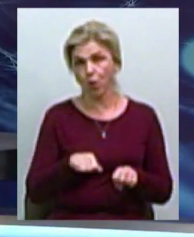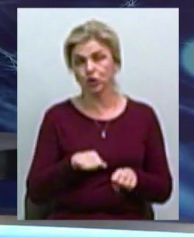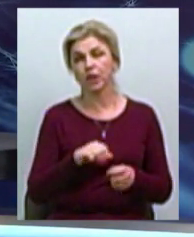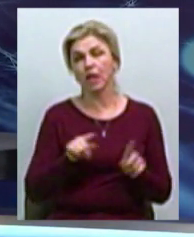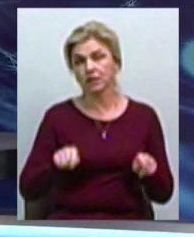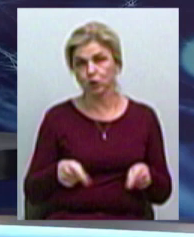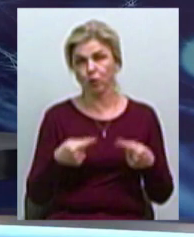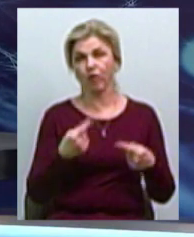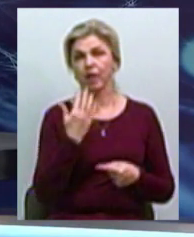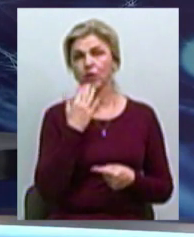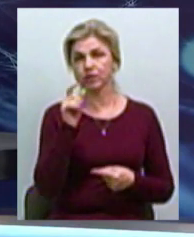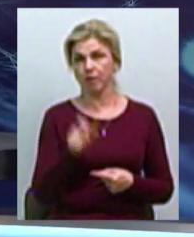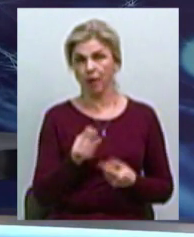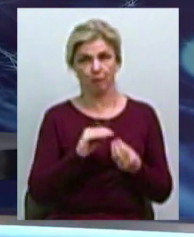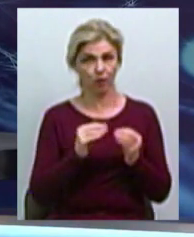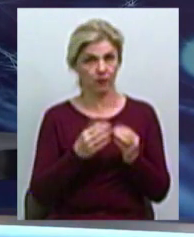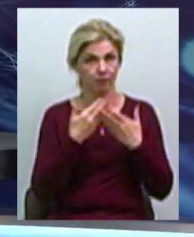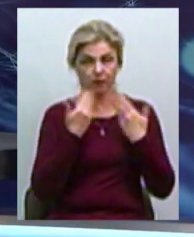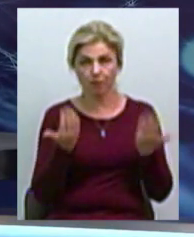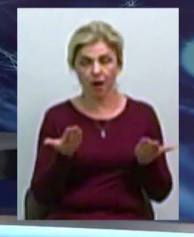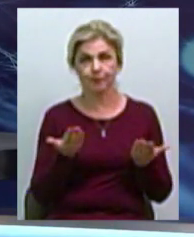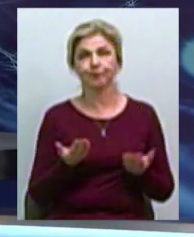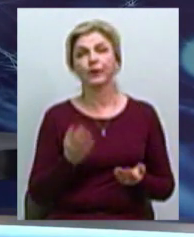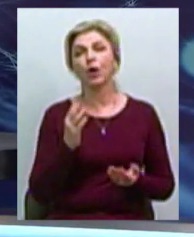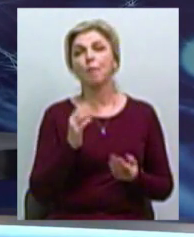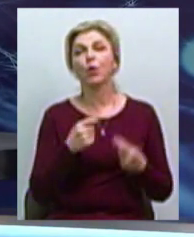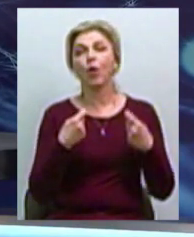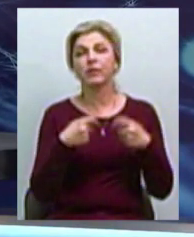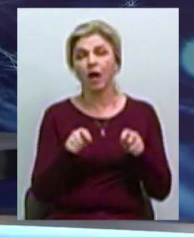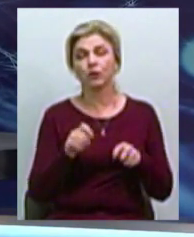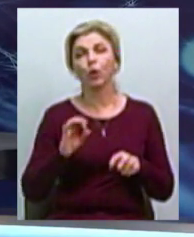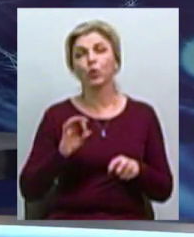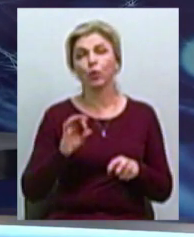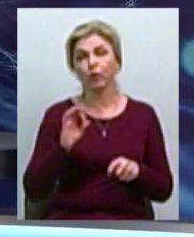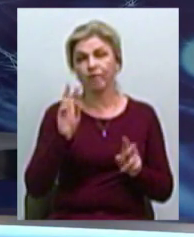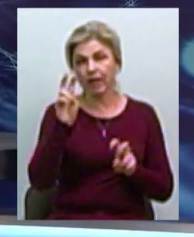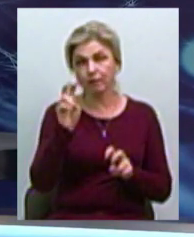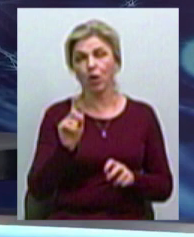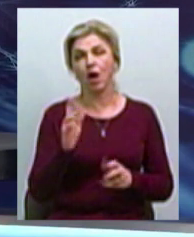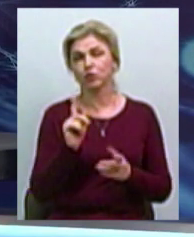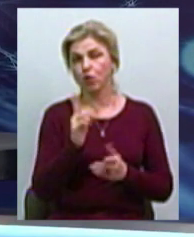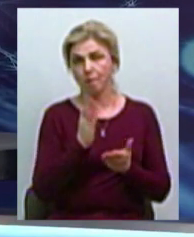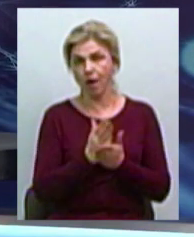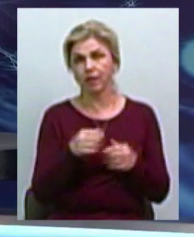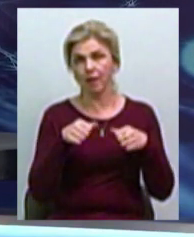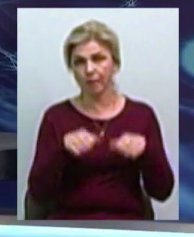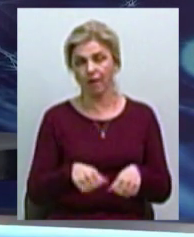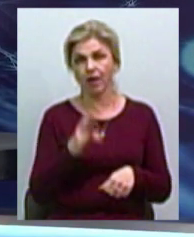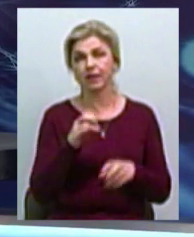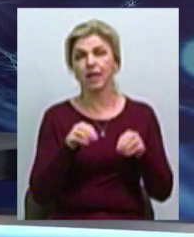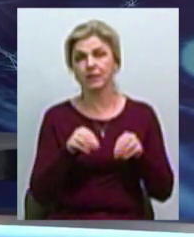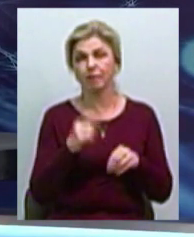І проблем з цим аж ніяких немає. Більш того, продати юридичну особу, яка має права на земельні